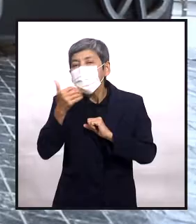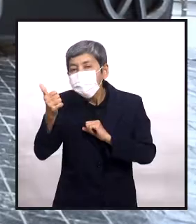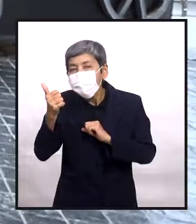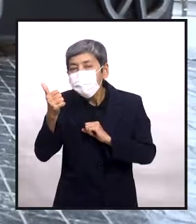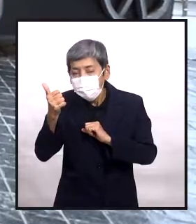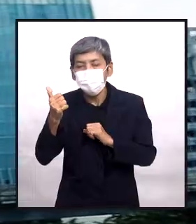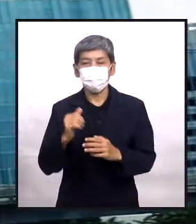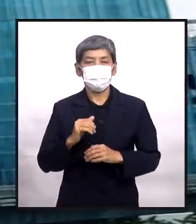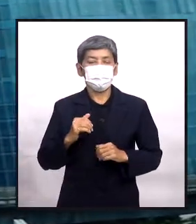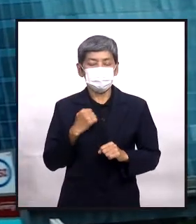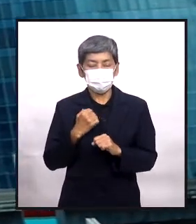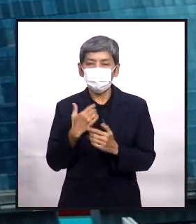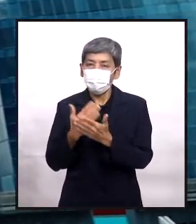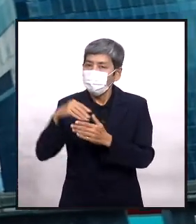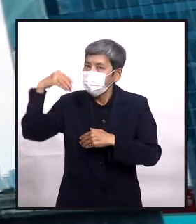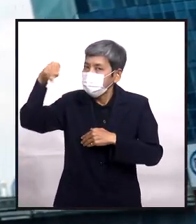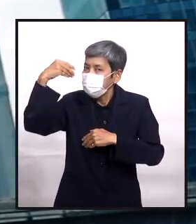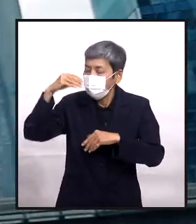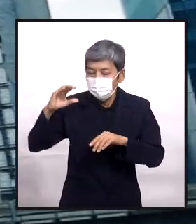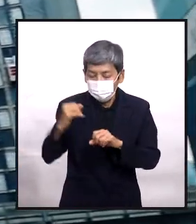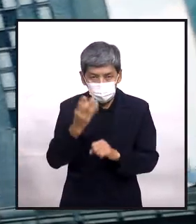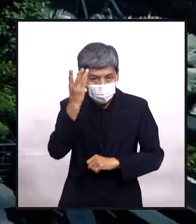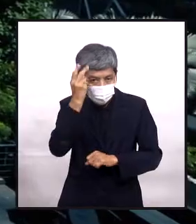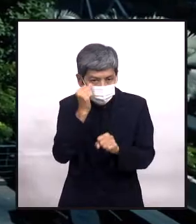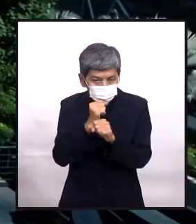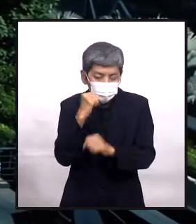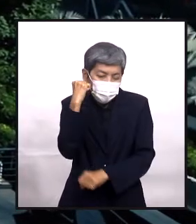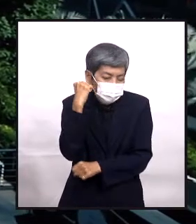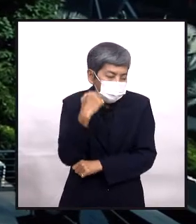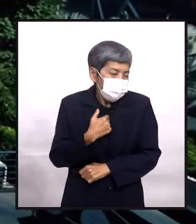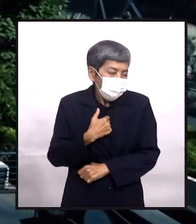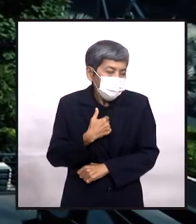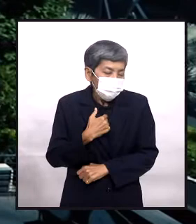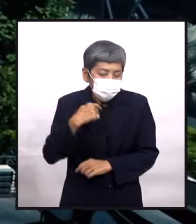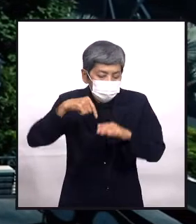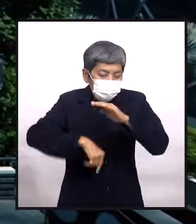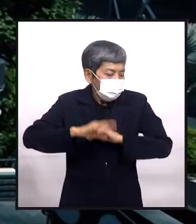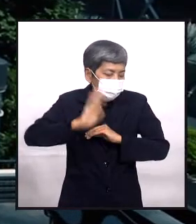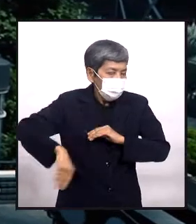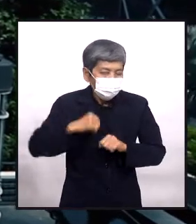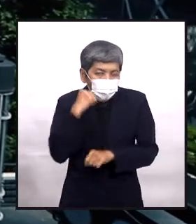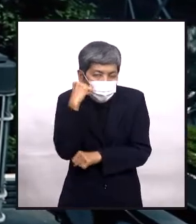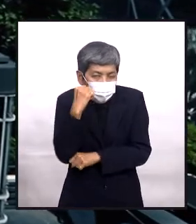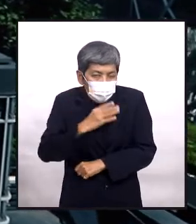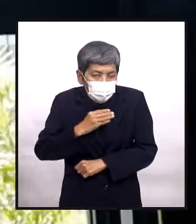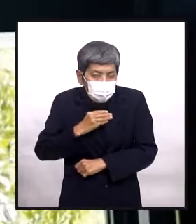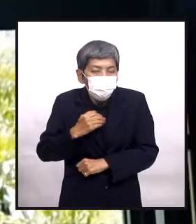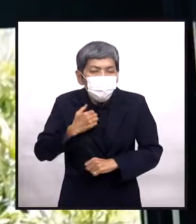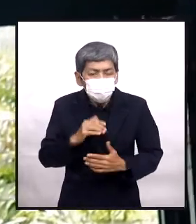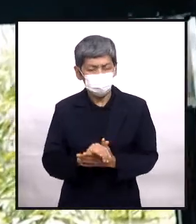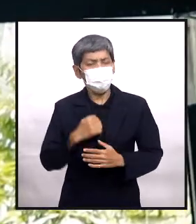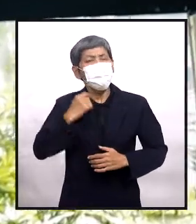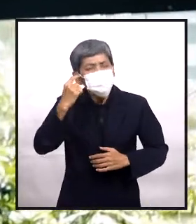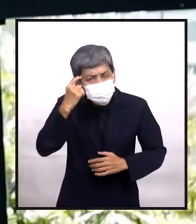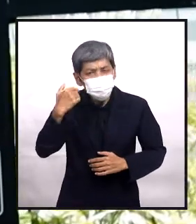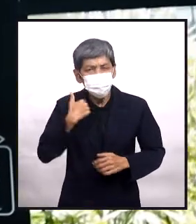อะไรแบบอย่างนั้นแต่พอทุนนิยมมันเข้ามาเนี่ยคนกลัวจน แล้ว กลัวตกนรก น้อยลงป่ะ ทั้งที่อา